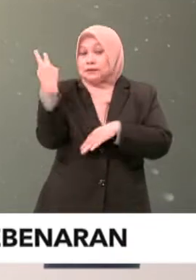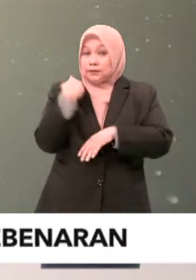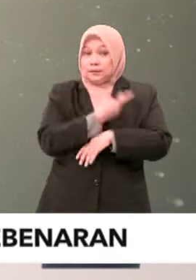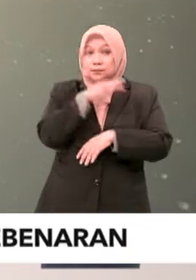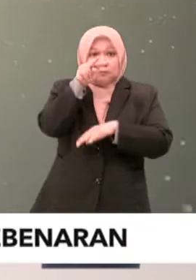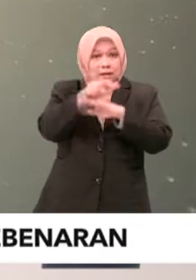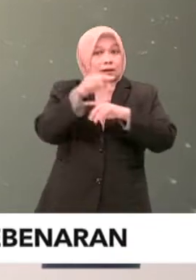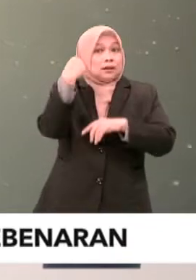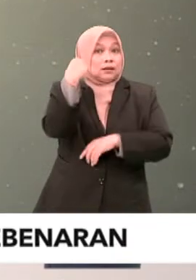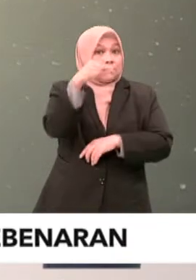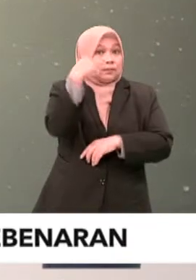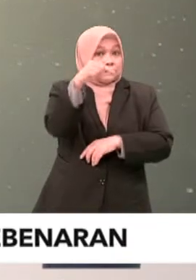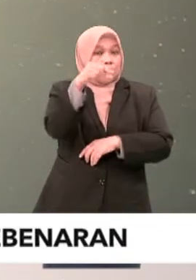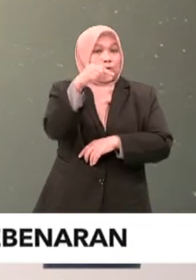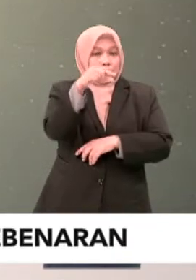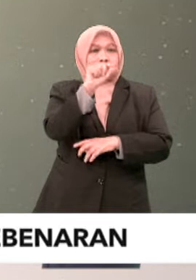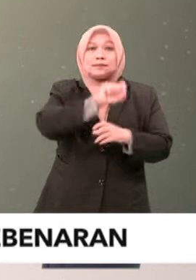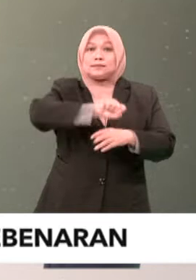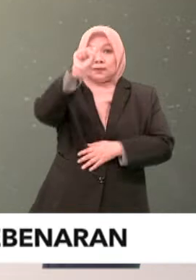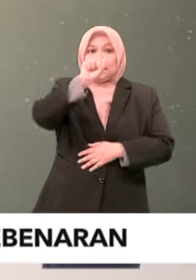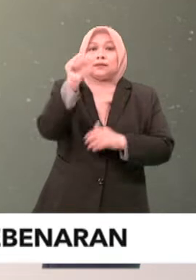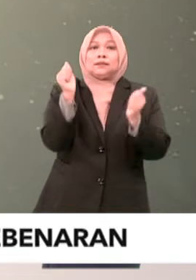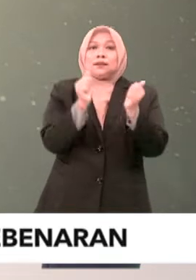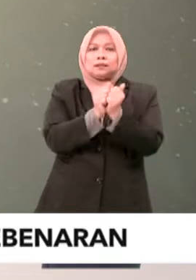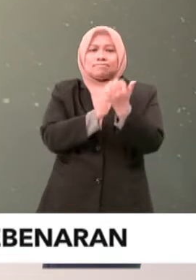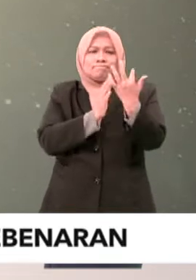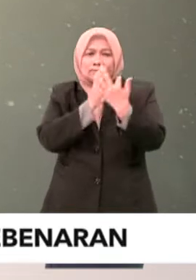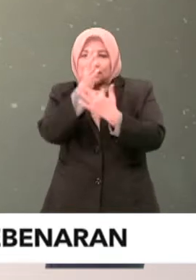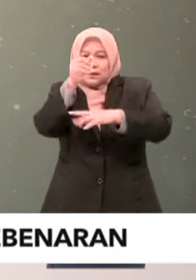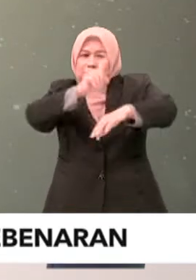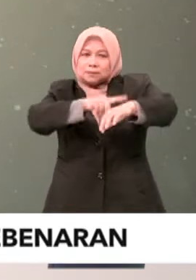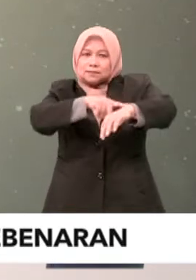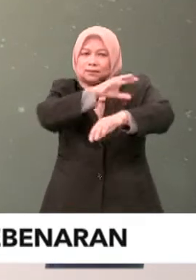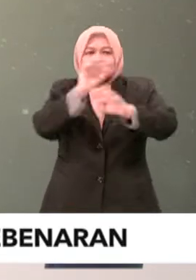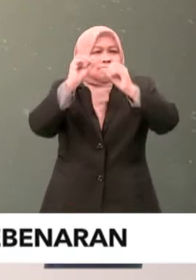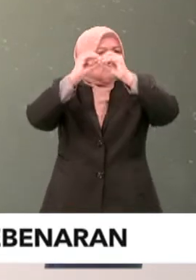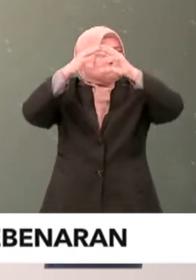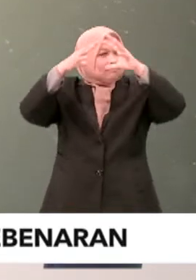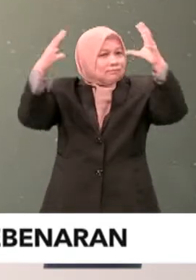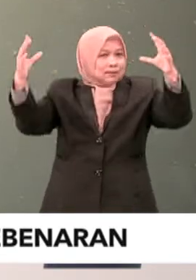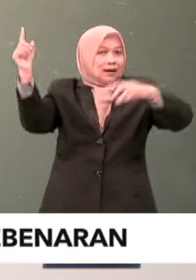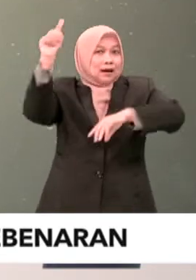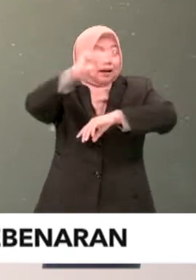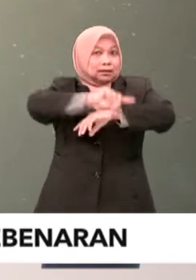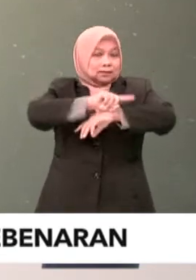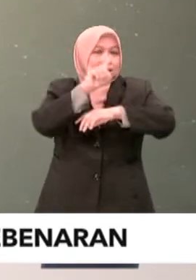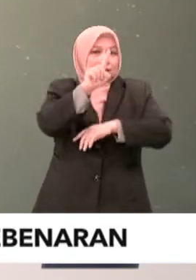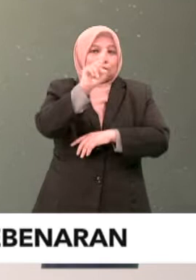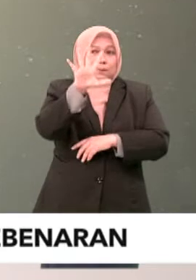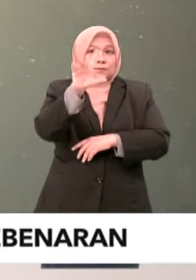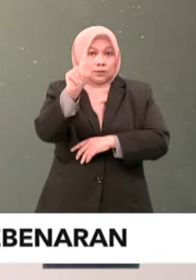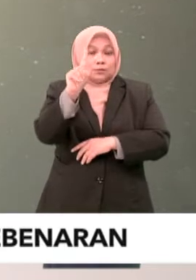menyaksikan kehijauan khazanah di Sabah dengan merentas masa dan imajinasi. Hari ke-151